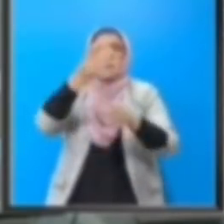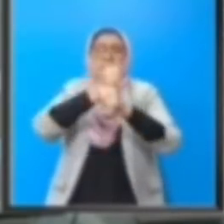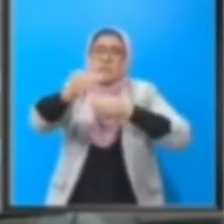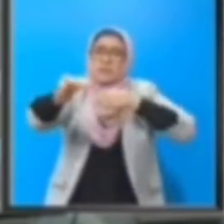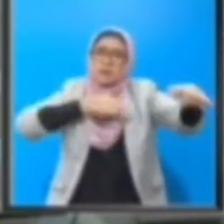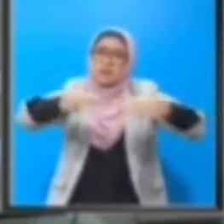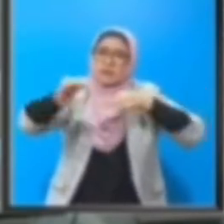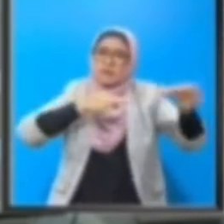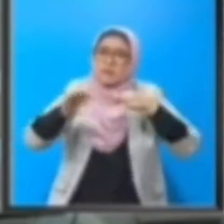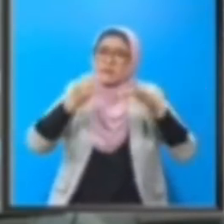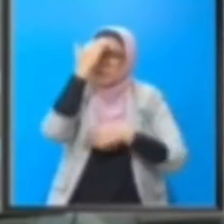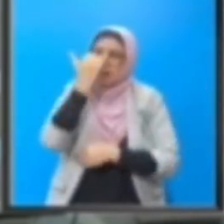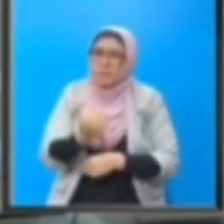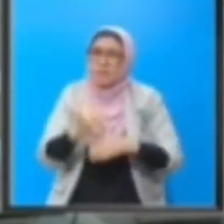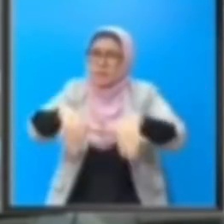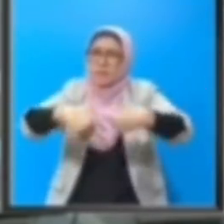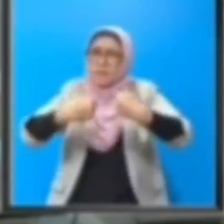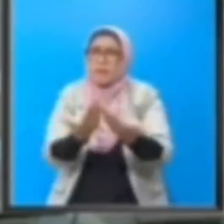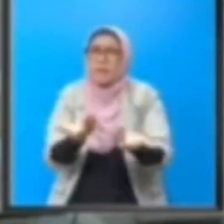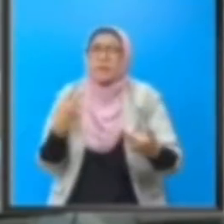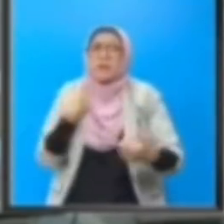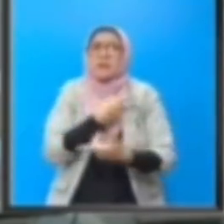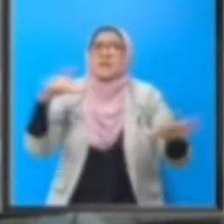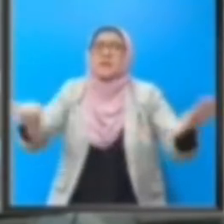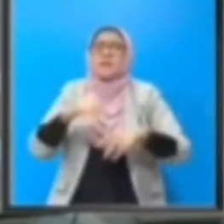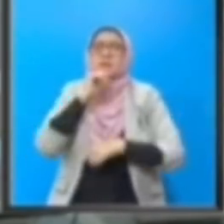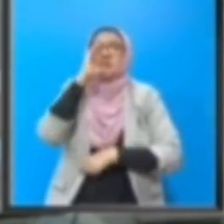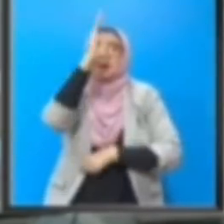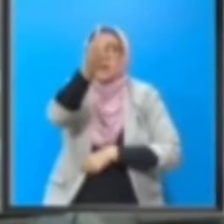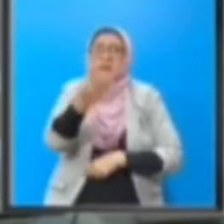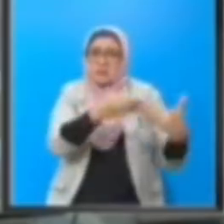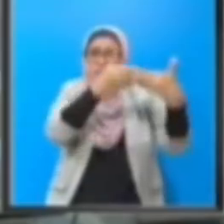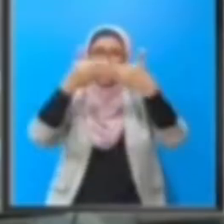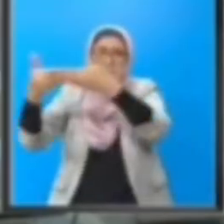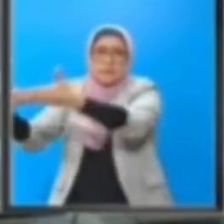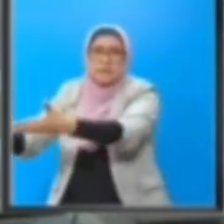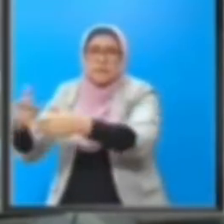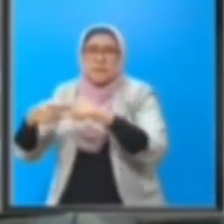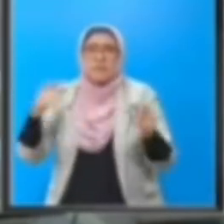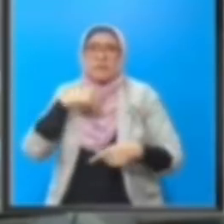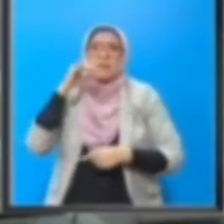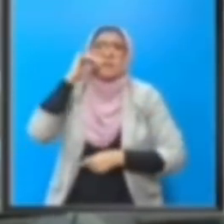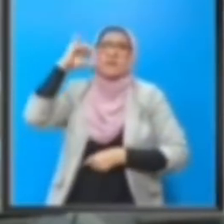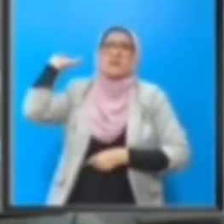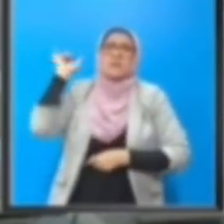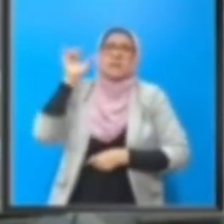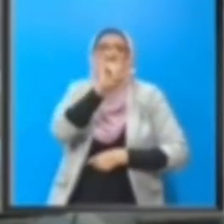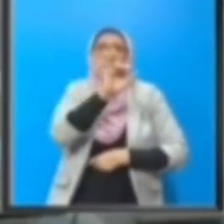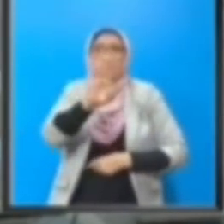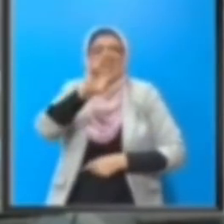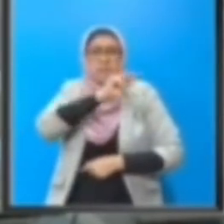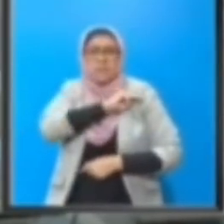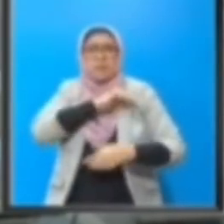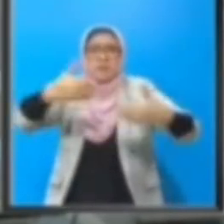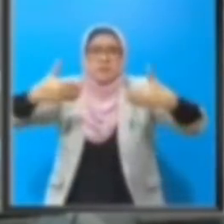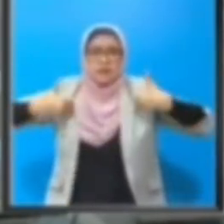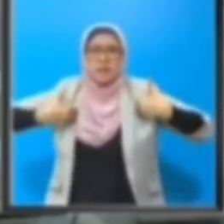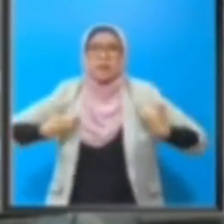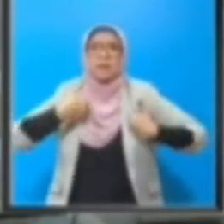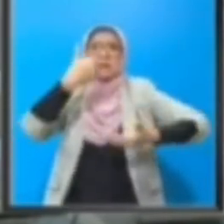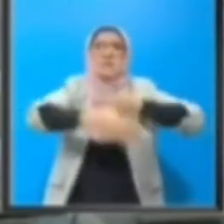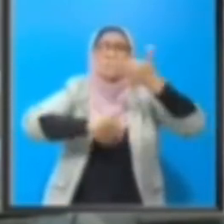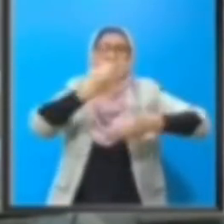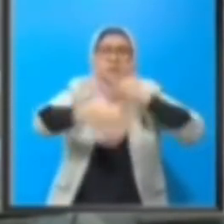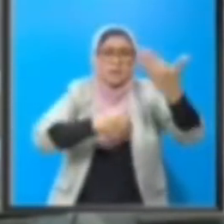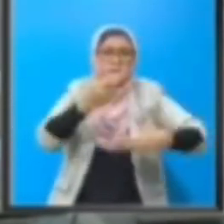penjelasan bagaimana kita nak pastikan perkara ini tidak akan berterusan. Semalam Yang Berhormat Menteri boleh ada di sana untuk proses